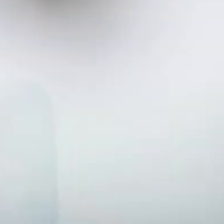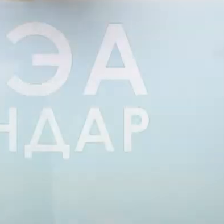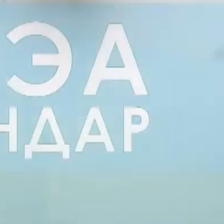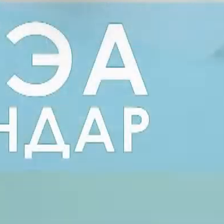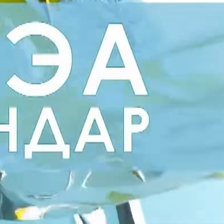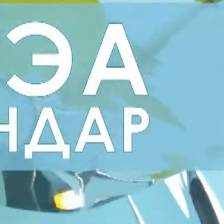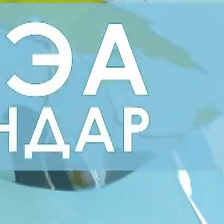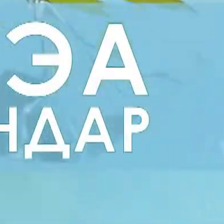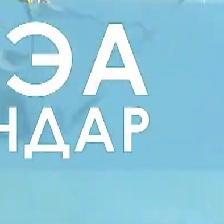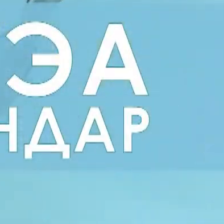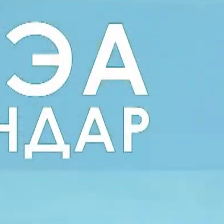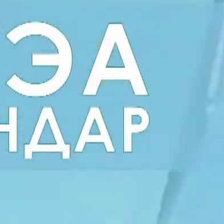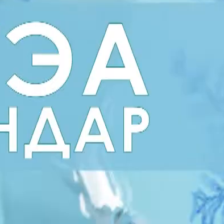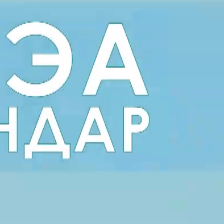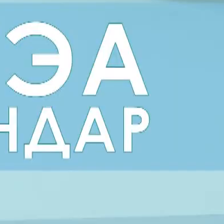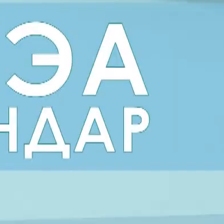хвилин.